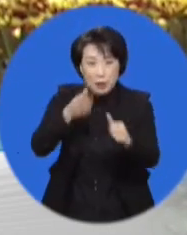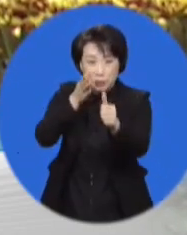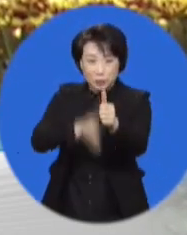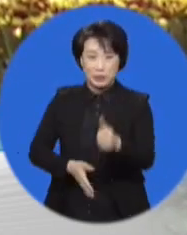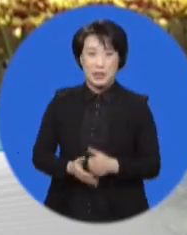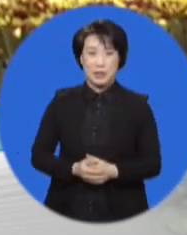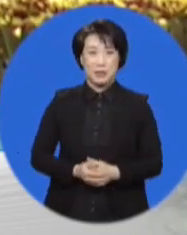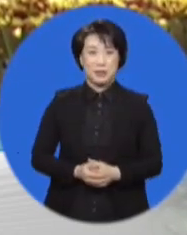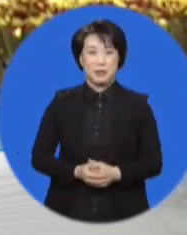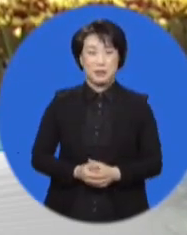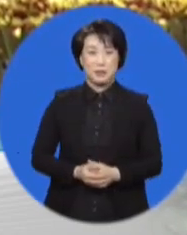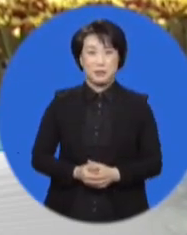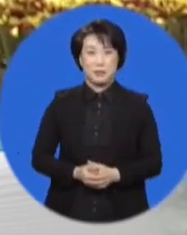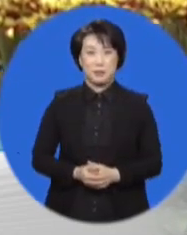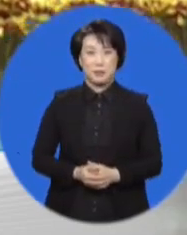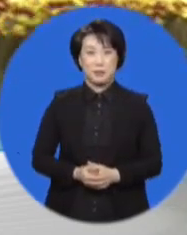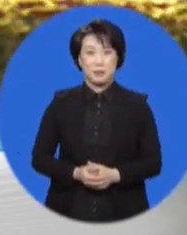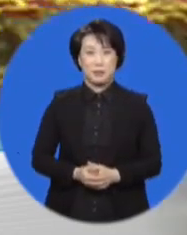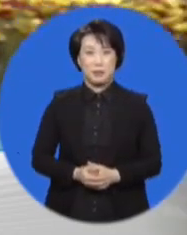말입니다.